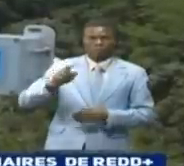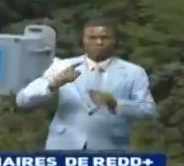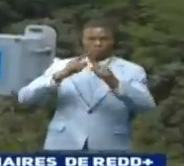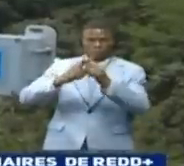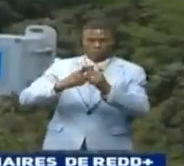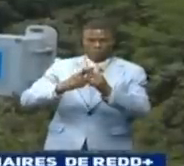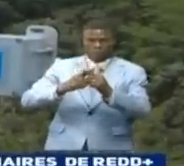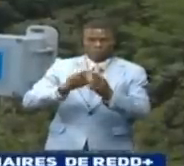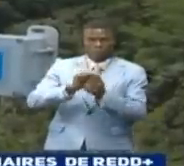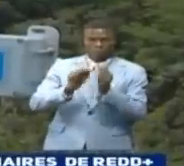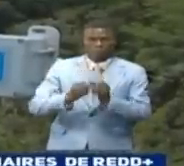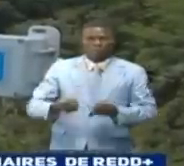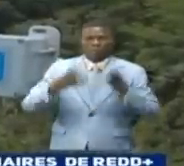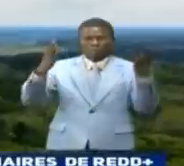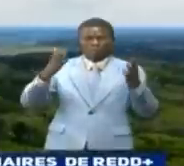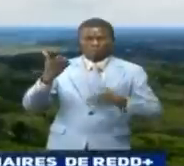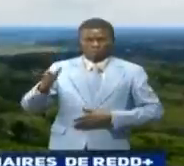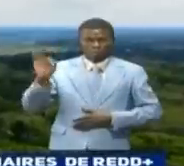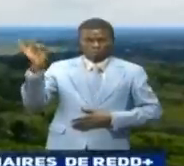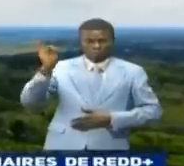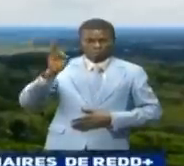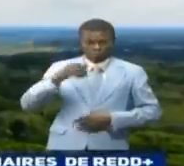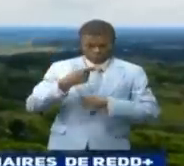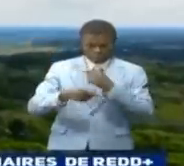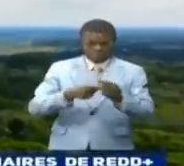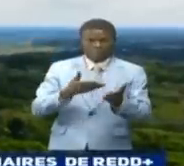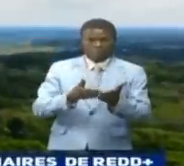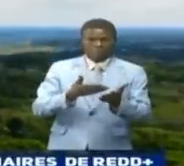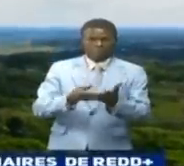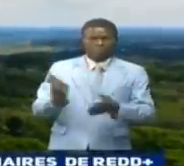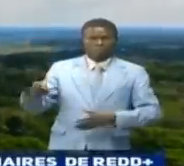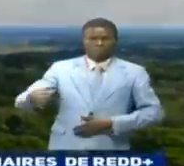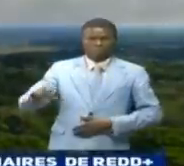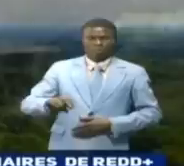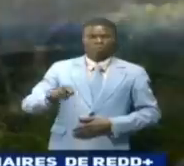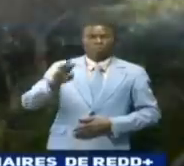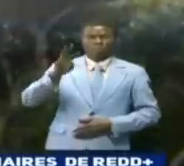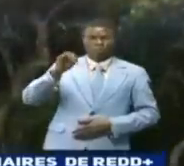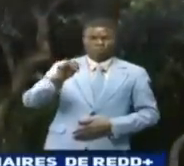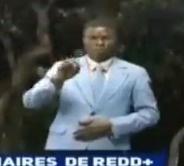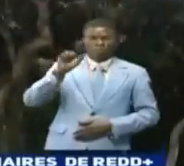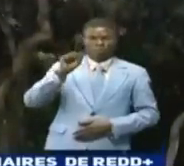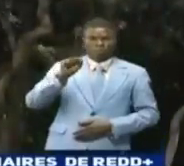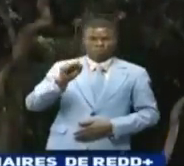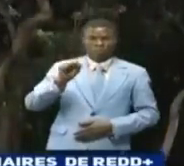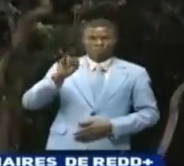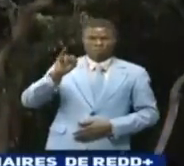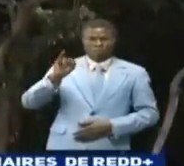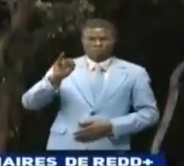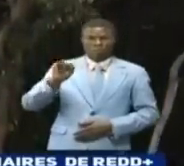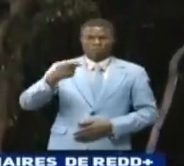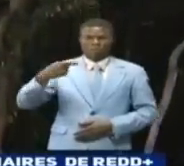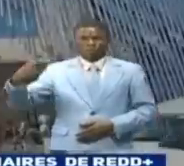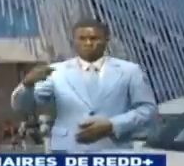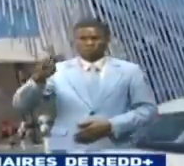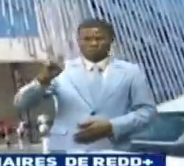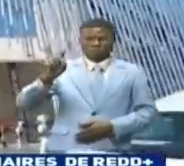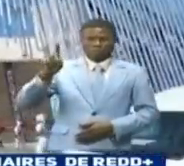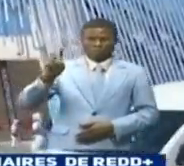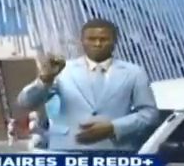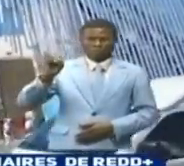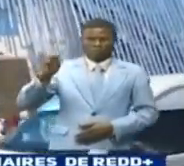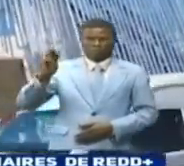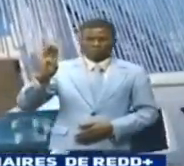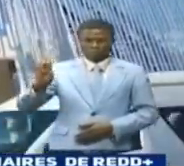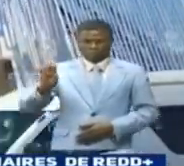émissions des gaz à effet de serre a déjà fait ses preuves dans la province de Maïndombé. En marge de la COP 27 en Égypte,